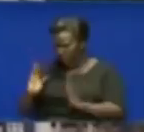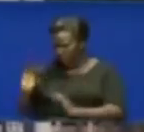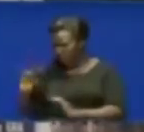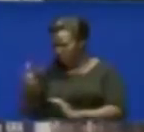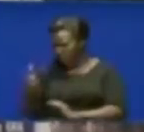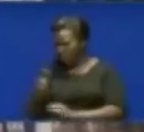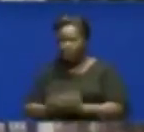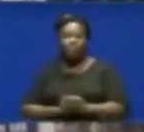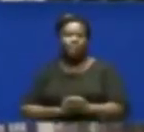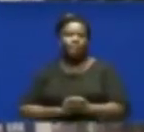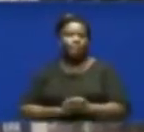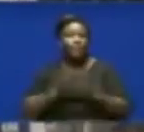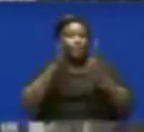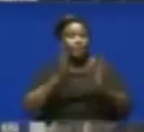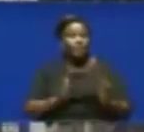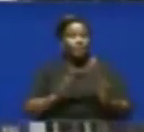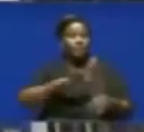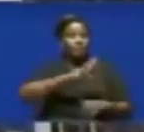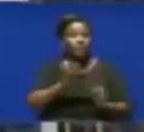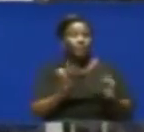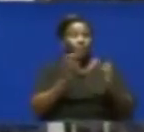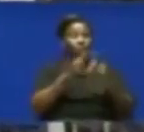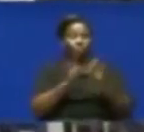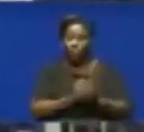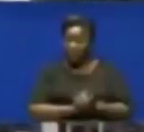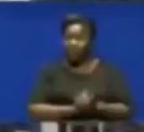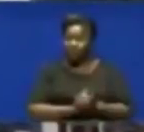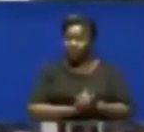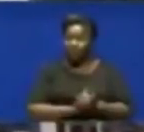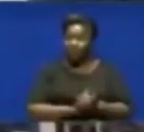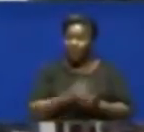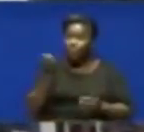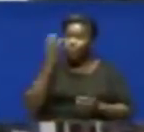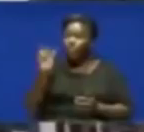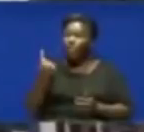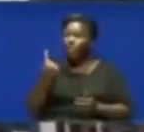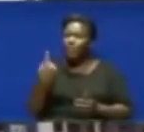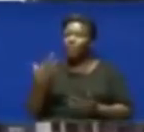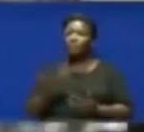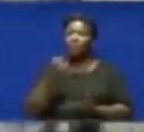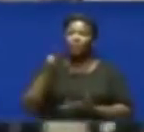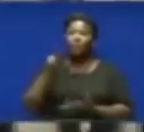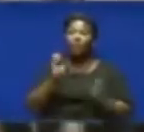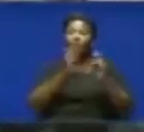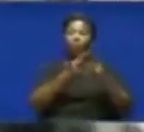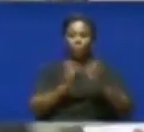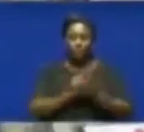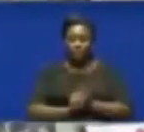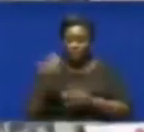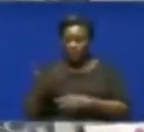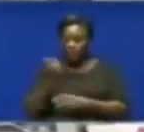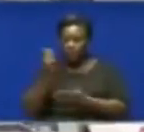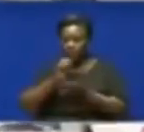Mkoa wa Arusha ndiko alikogundulika mgonjwa wa kwanza wa kirusi cha corona. Mwandishi wetu ni Sechelela